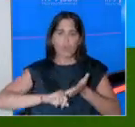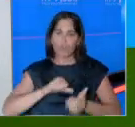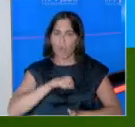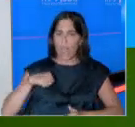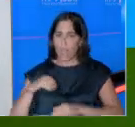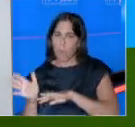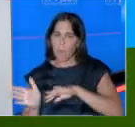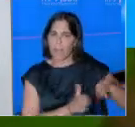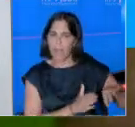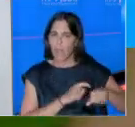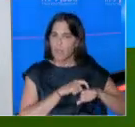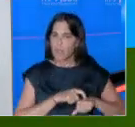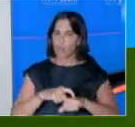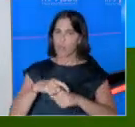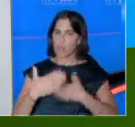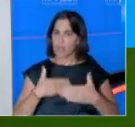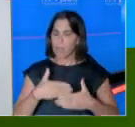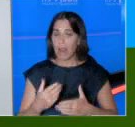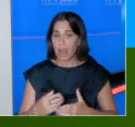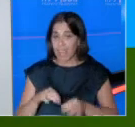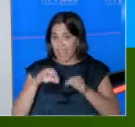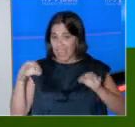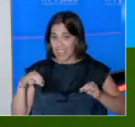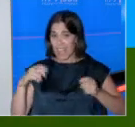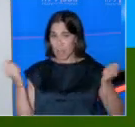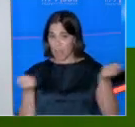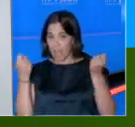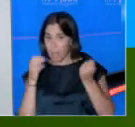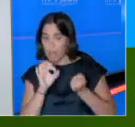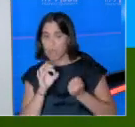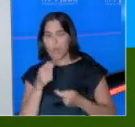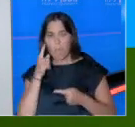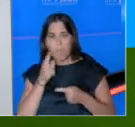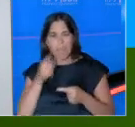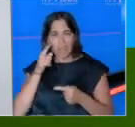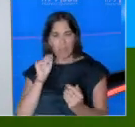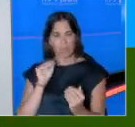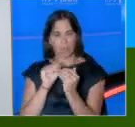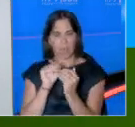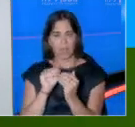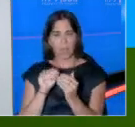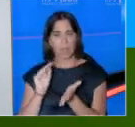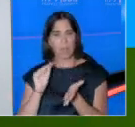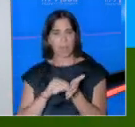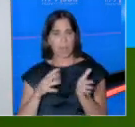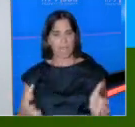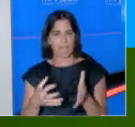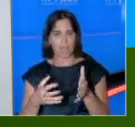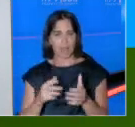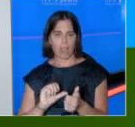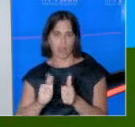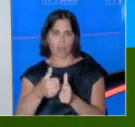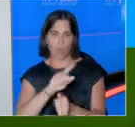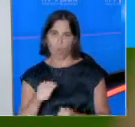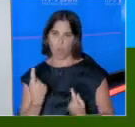בצד, הוא הוביל את המהלך. אגב, החל מהקמפיין, הוא התנהל בצורה מאוד מאוד מדויקת, שם את המפלגה בפרונט ולא